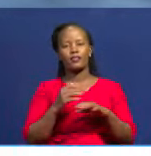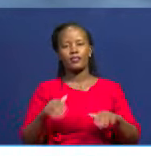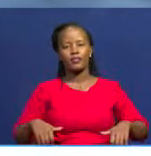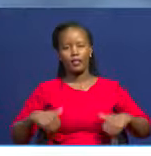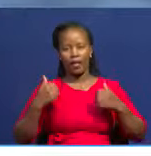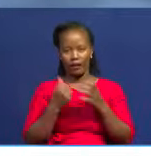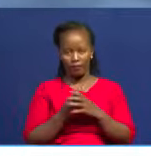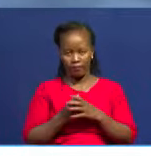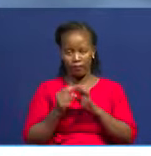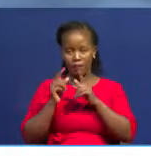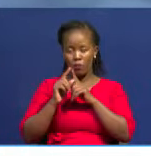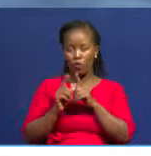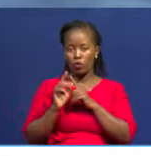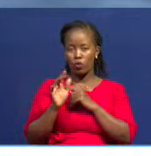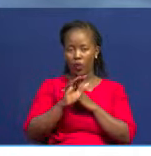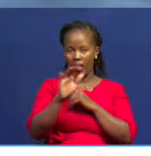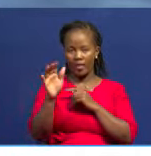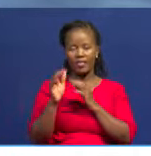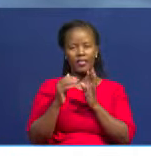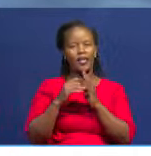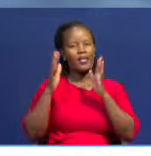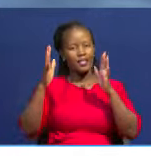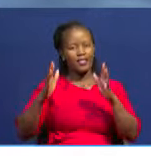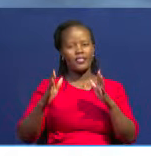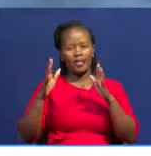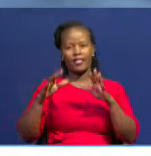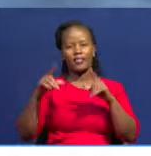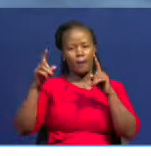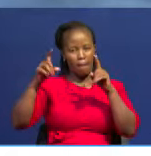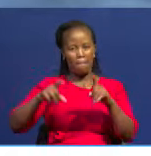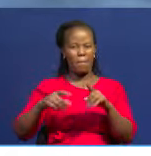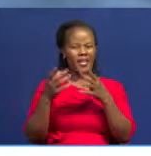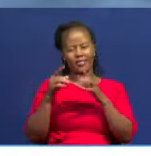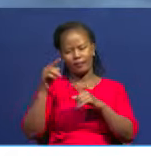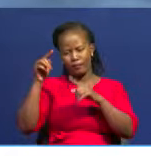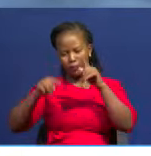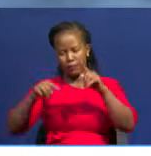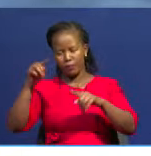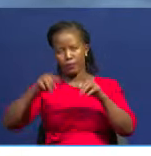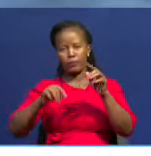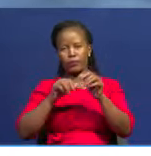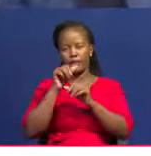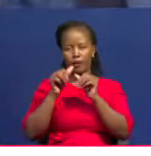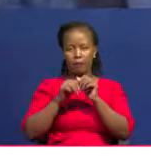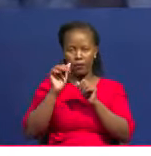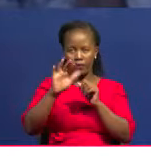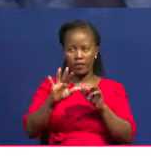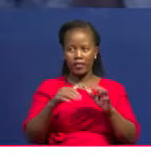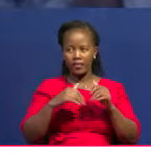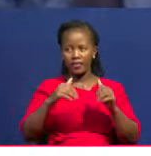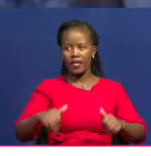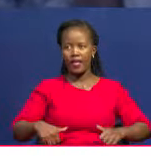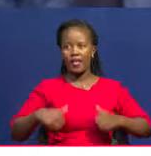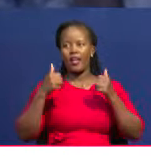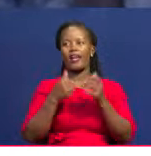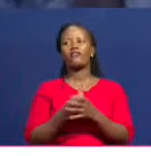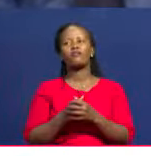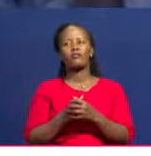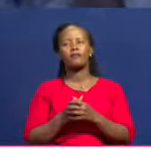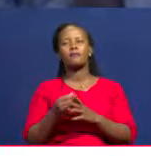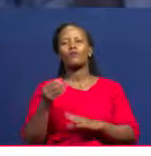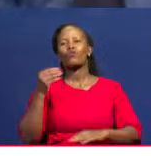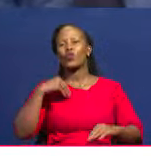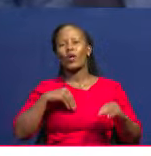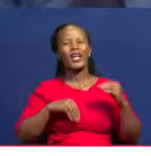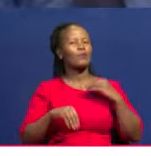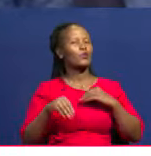viongozi hao kufanyiwa ukaguzi wa kina kuhusiana na mitindo yao ya maisha. Zidi kuongezeka vya ufisadi